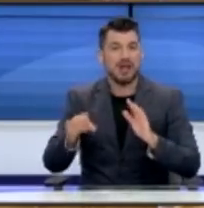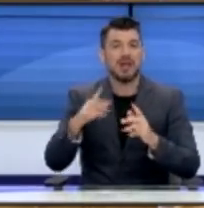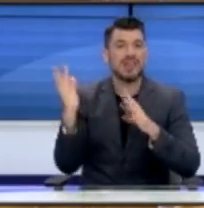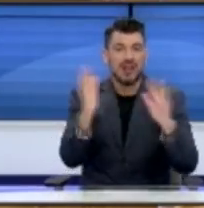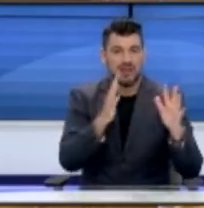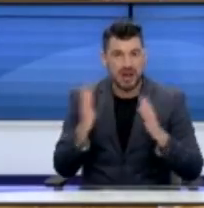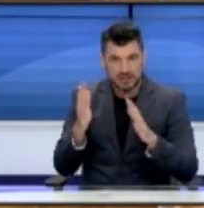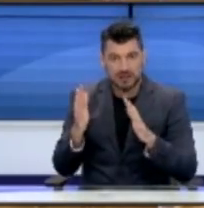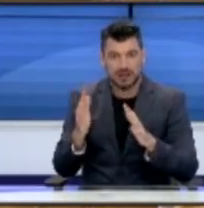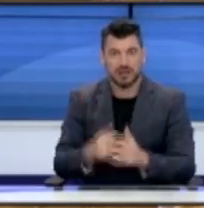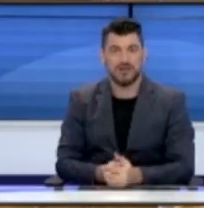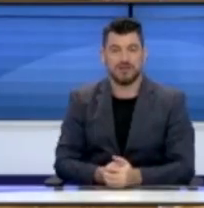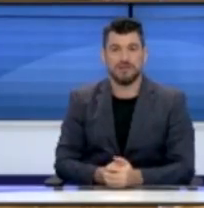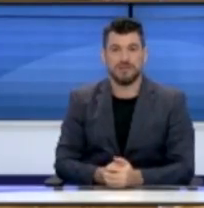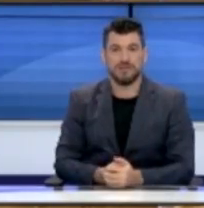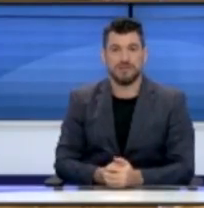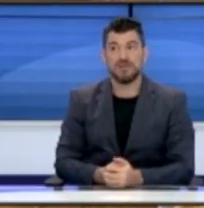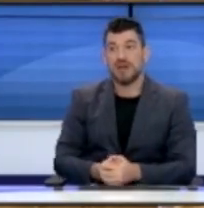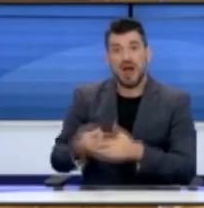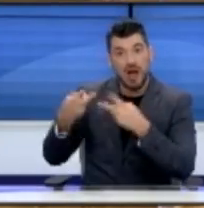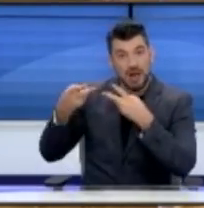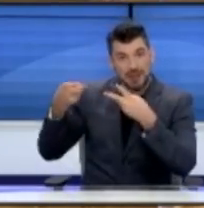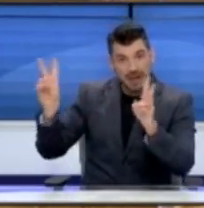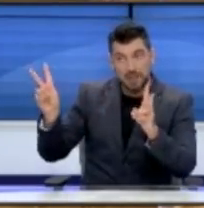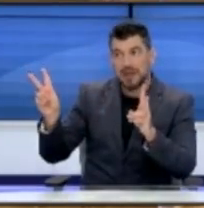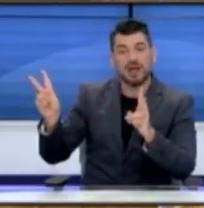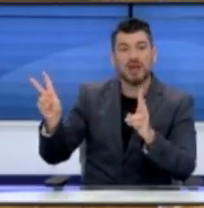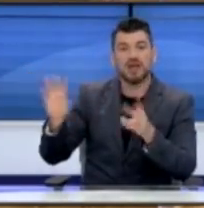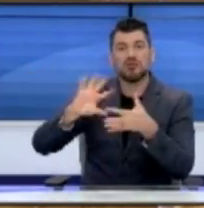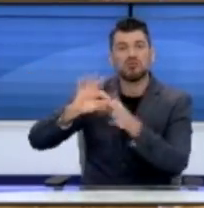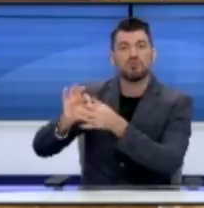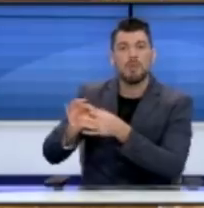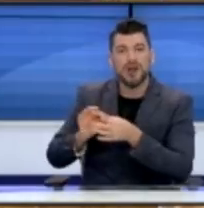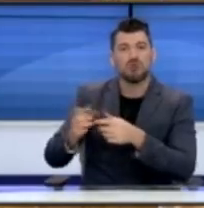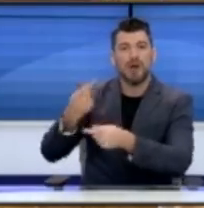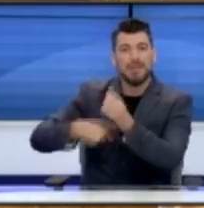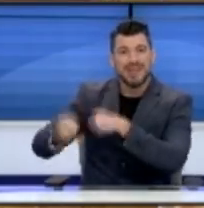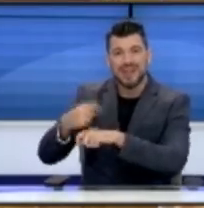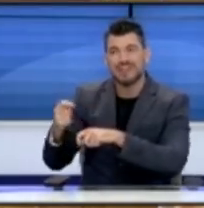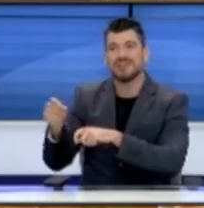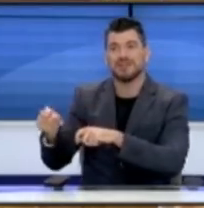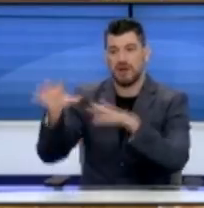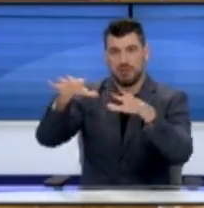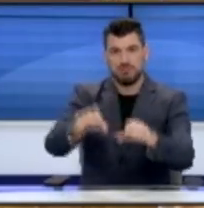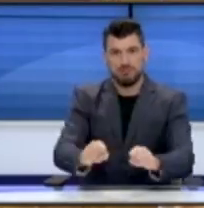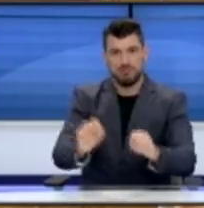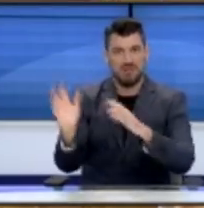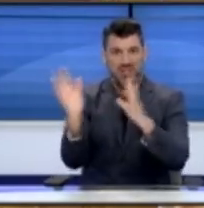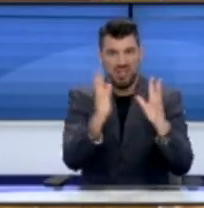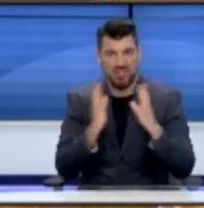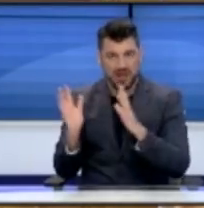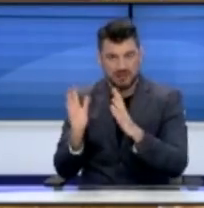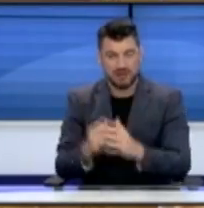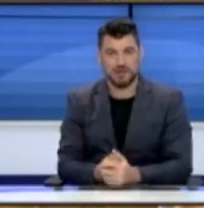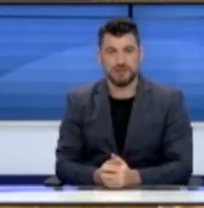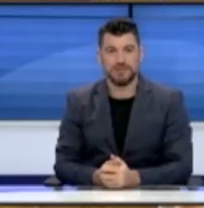μονοπωλιακών ομίλων στα δασικά οικοσυστήματα, ο ΣΥΡΙΖΑ ως κυβέρνηση με σειρά νόμων